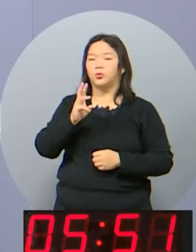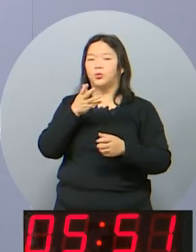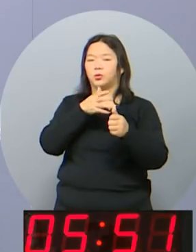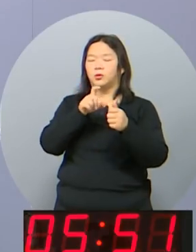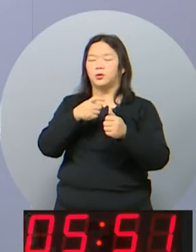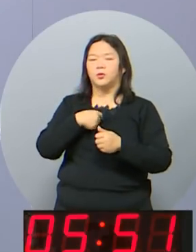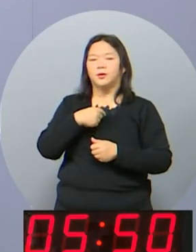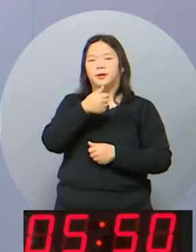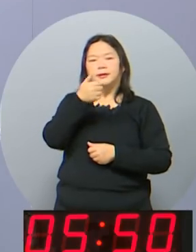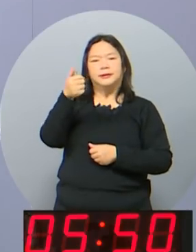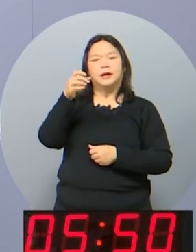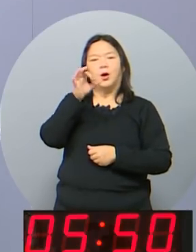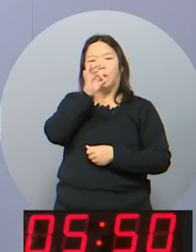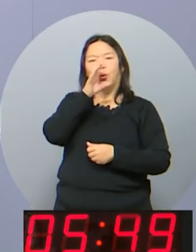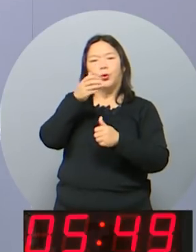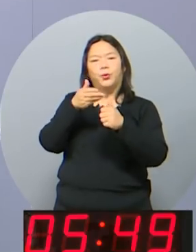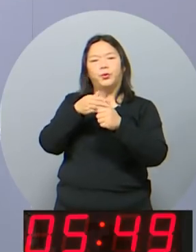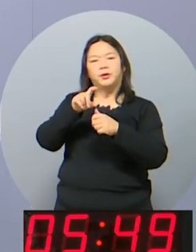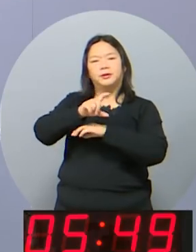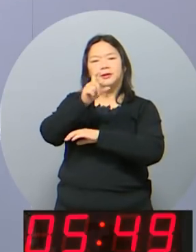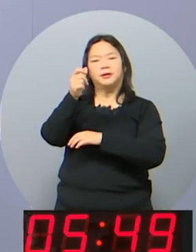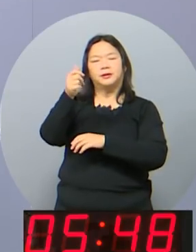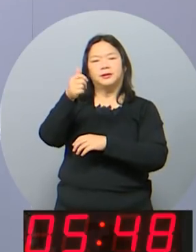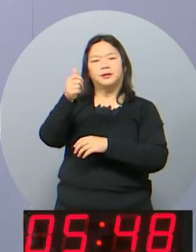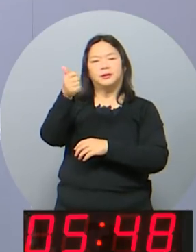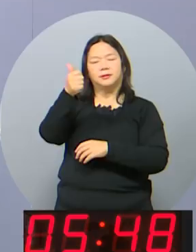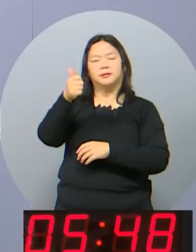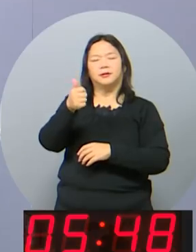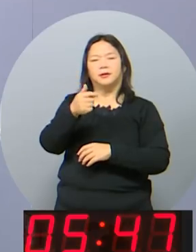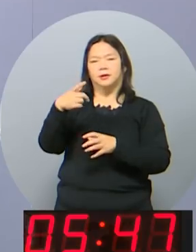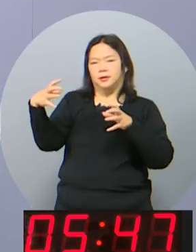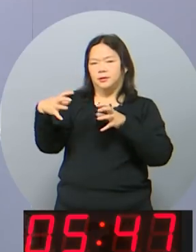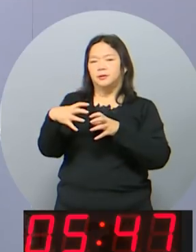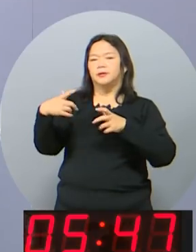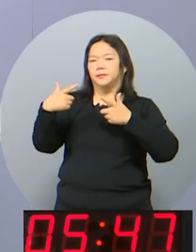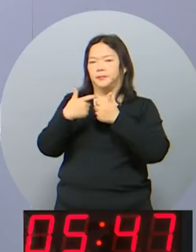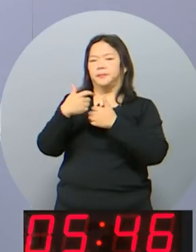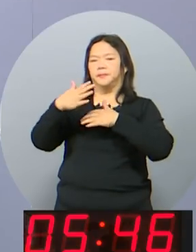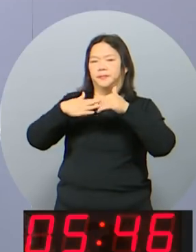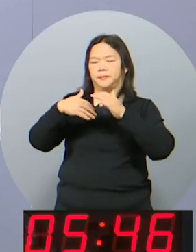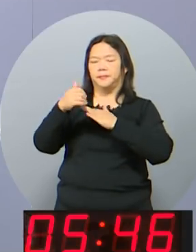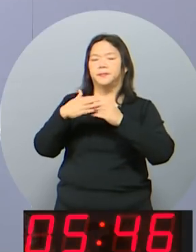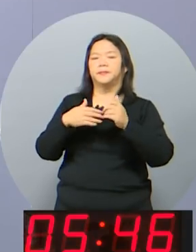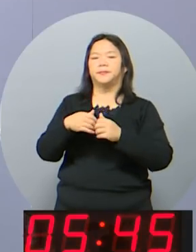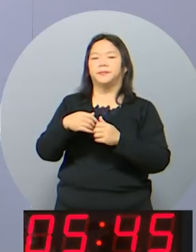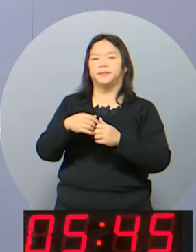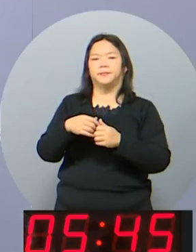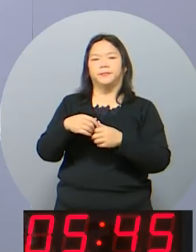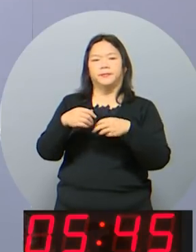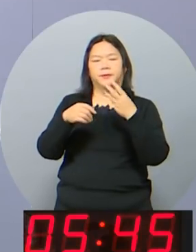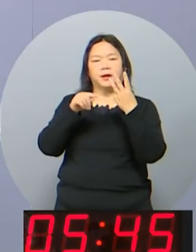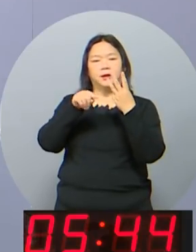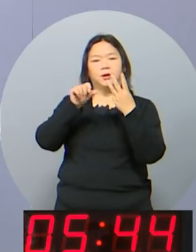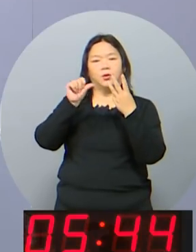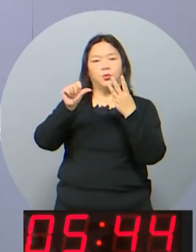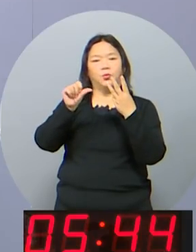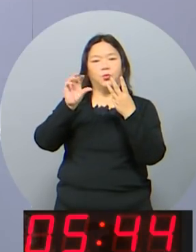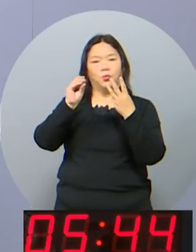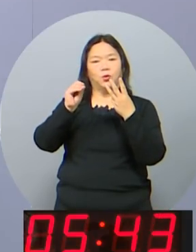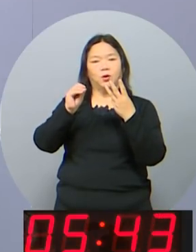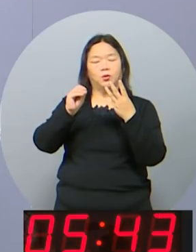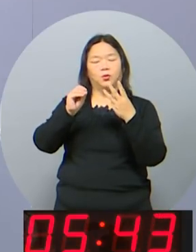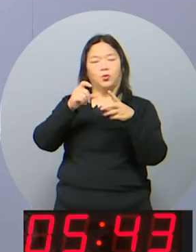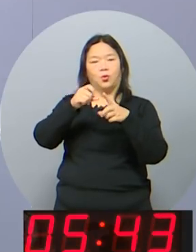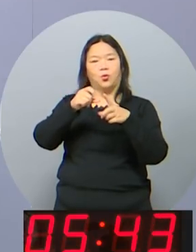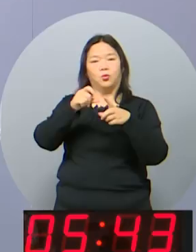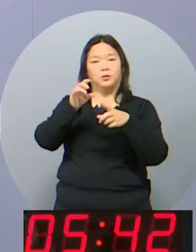常感谢吴医生立委跟我共同的合作，共同的配合，完成了3.5万吨的蓄水池，这